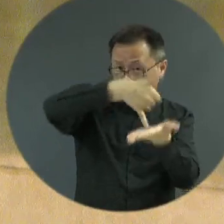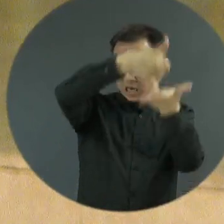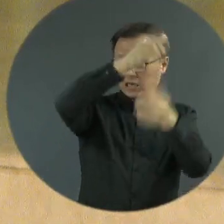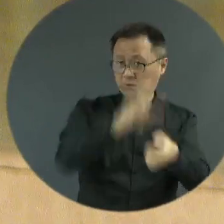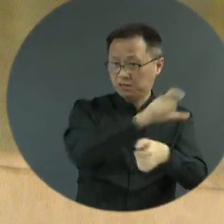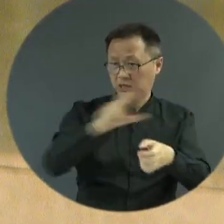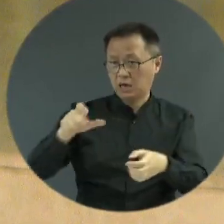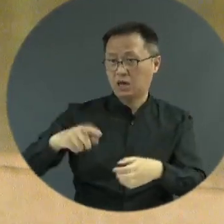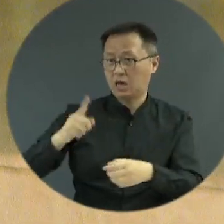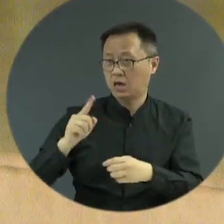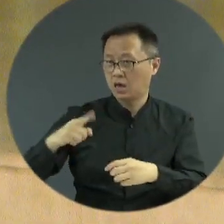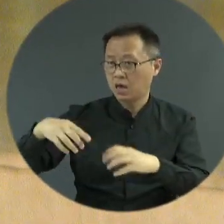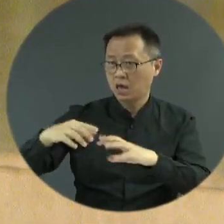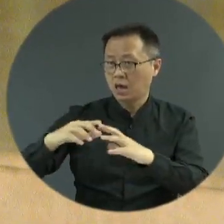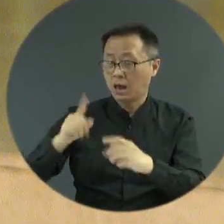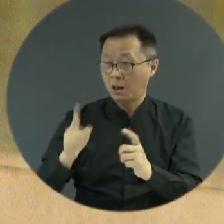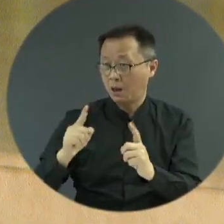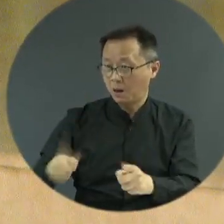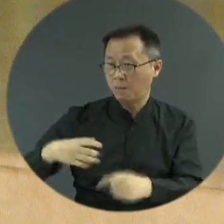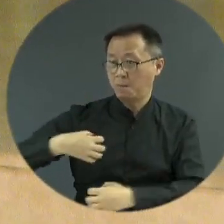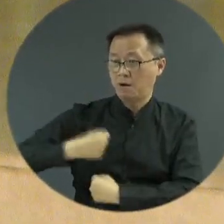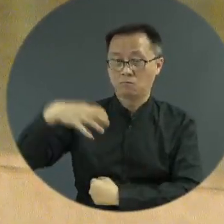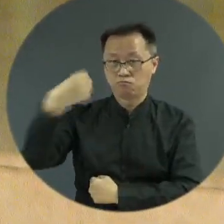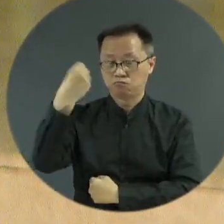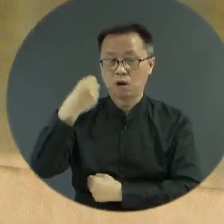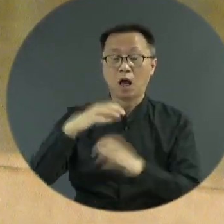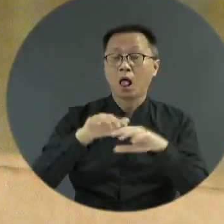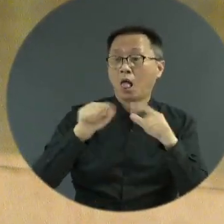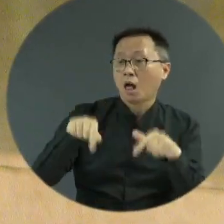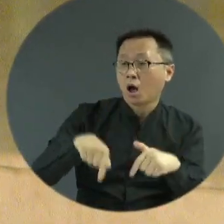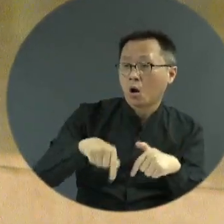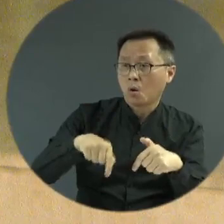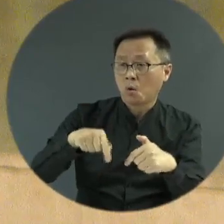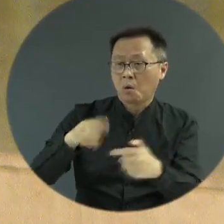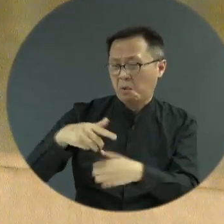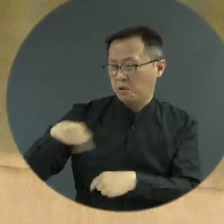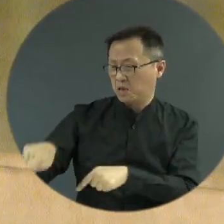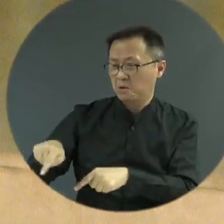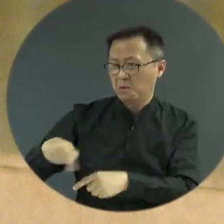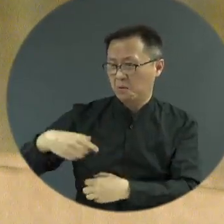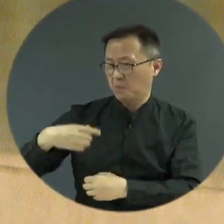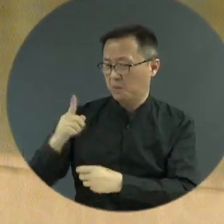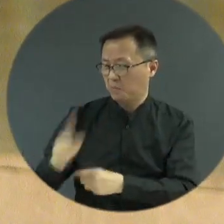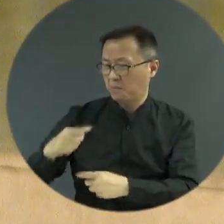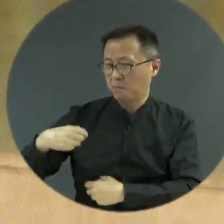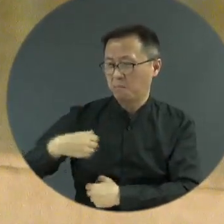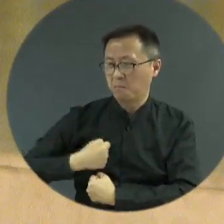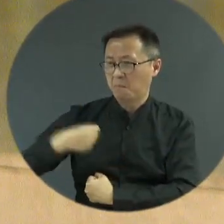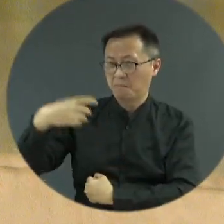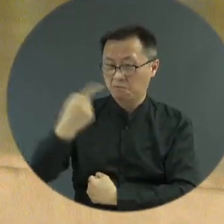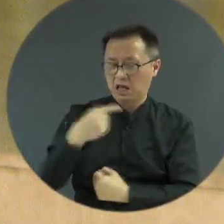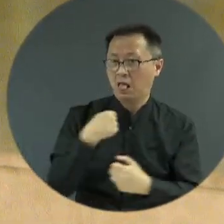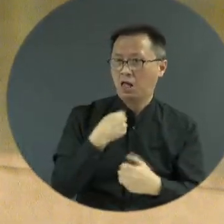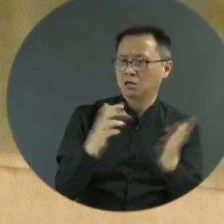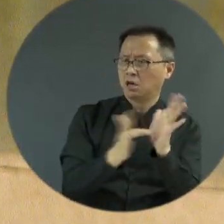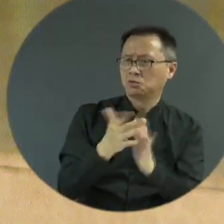信仰宣誓。按圣经记载，对面站住的百夫长，他看见耶稣这样断气，就